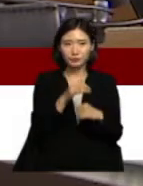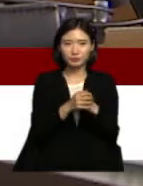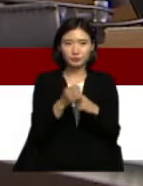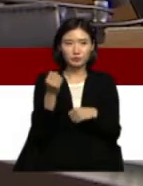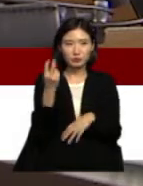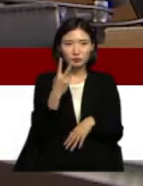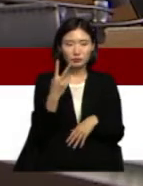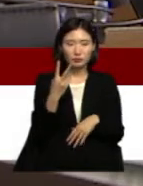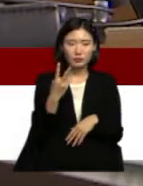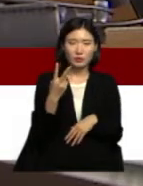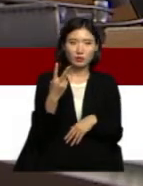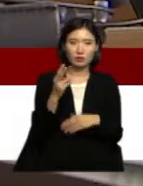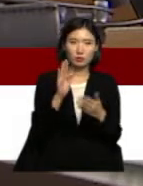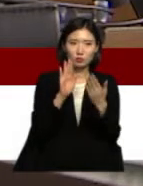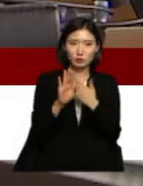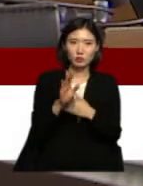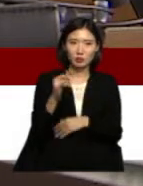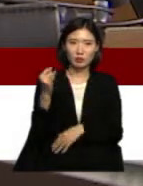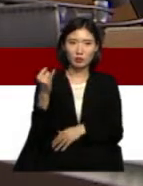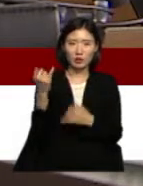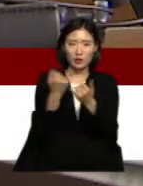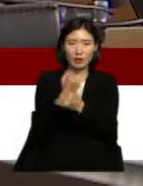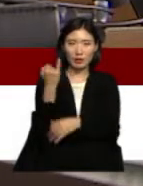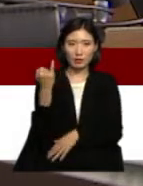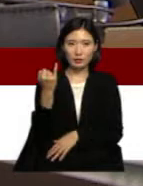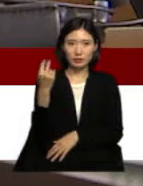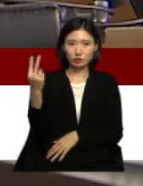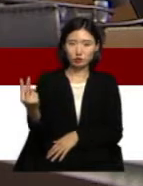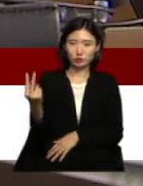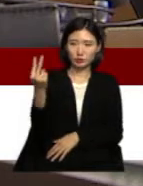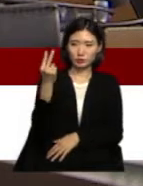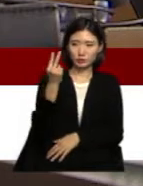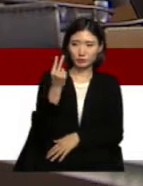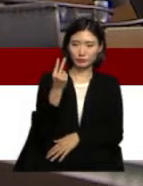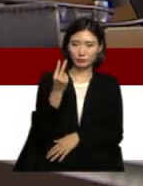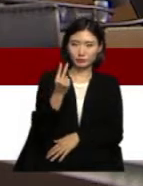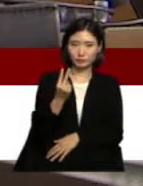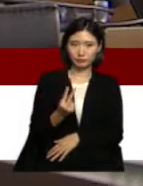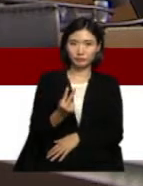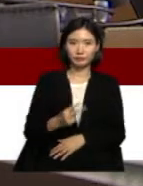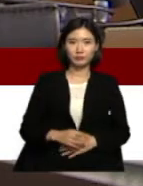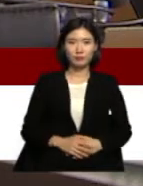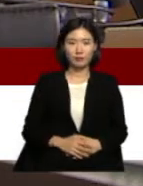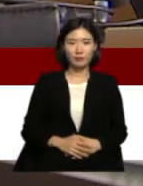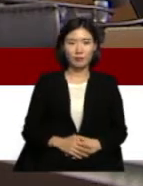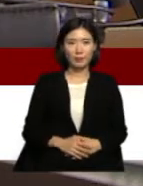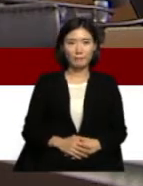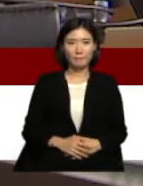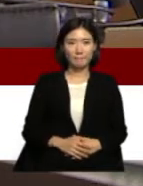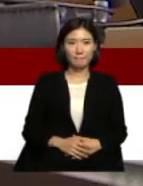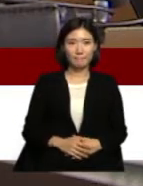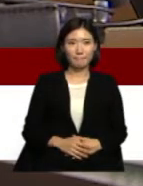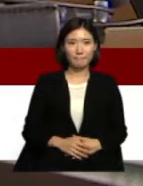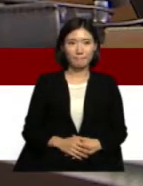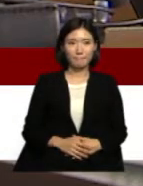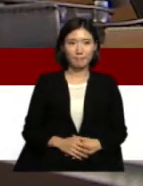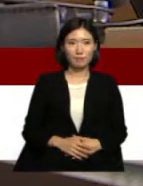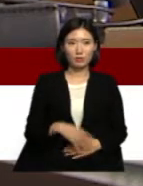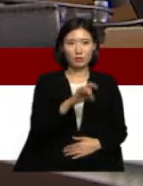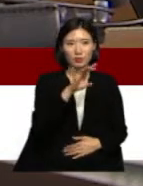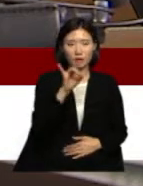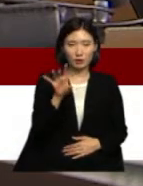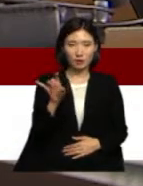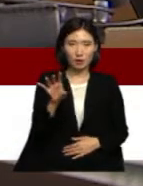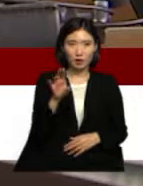얘기하더라고요. 그분이 나가시고 나서 좀 있다 보니까 이제 그 아가씨 두 분이 들어오시더라고요. 그래가지고 각자